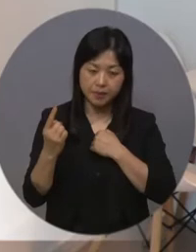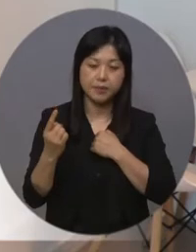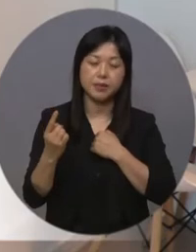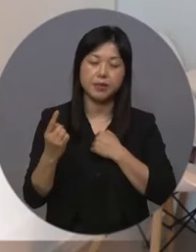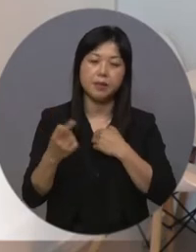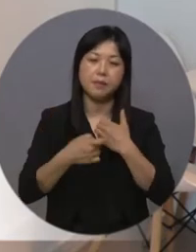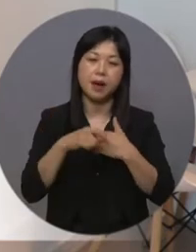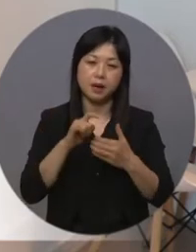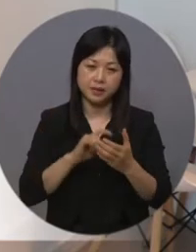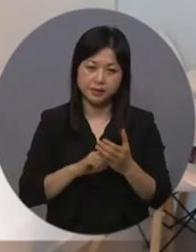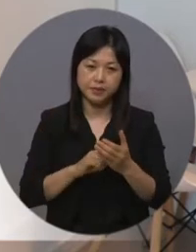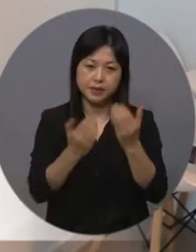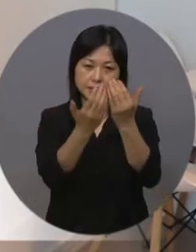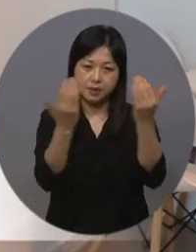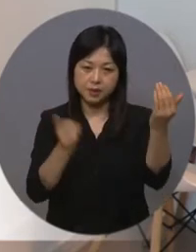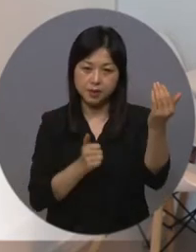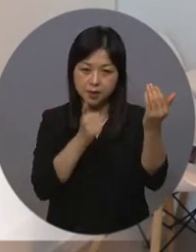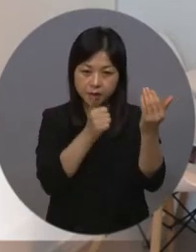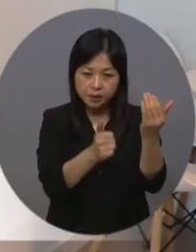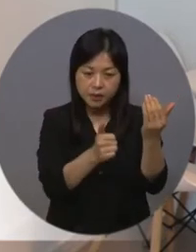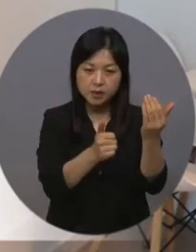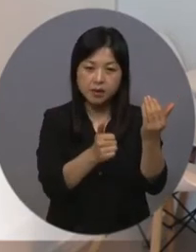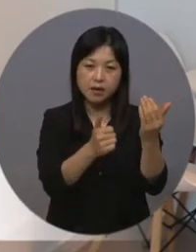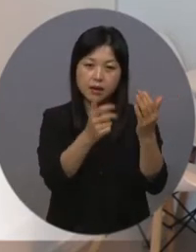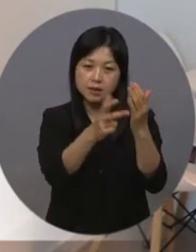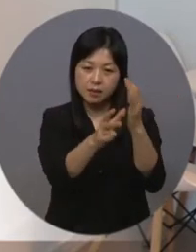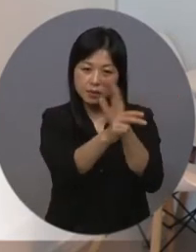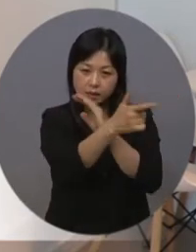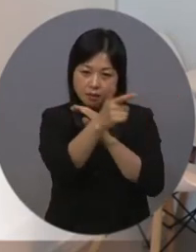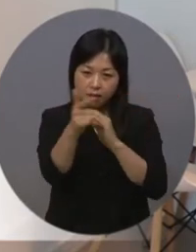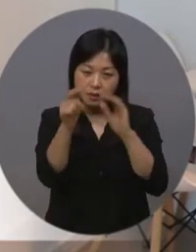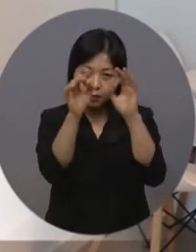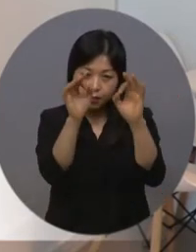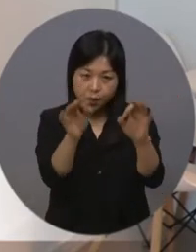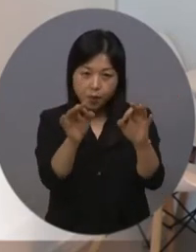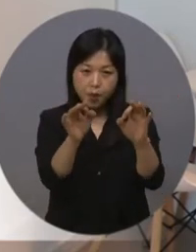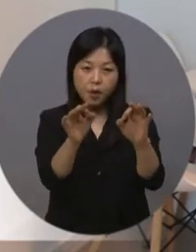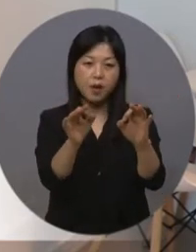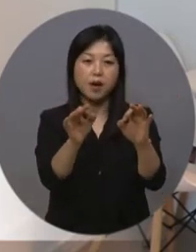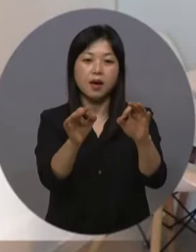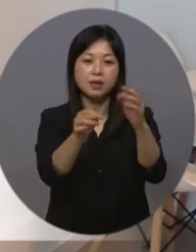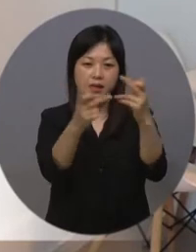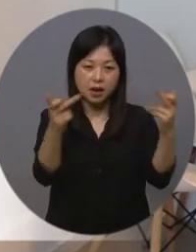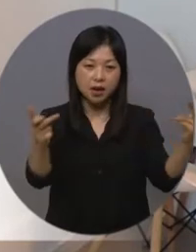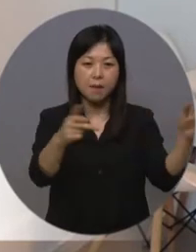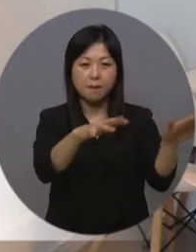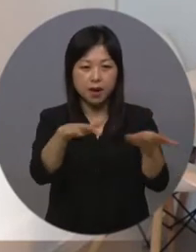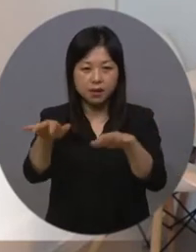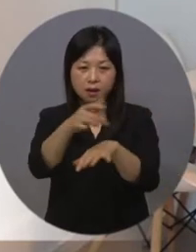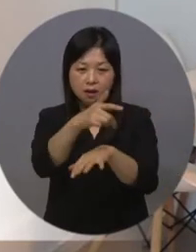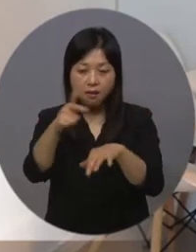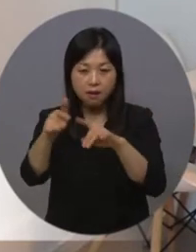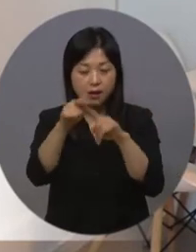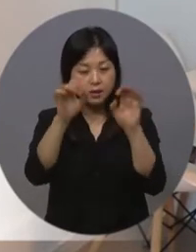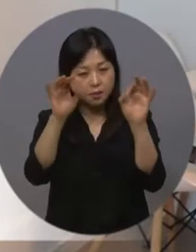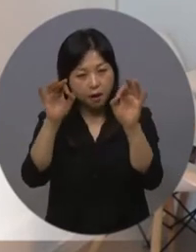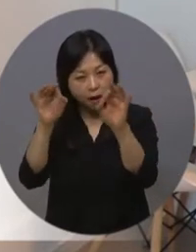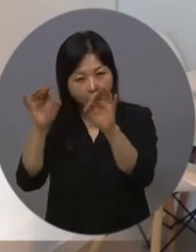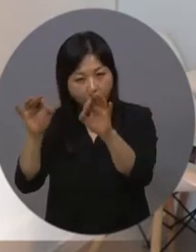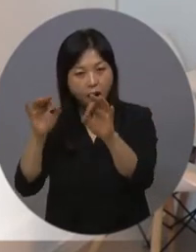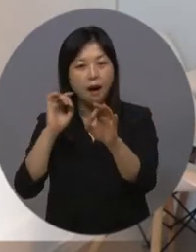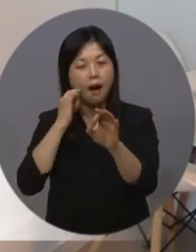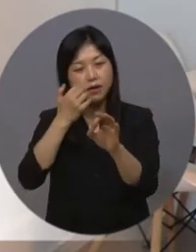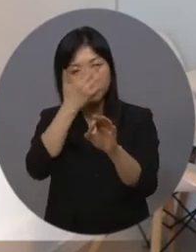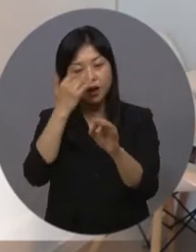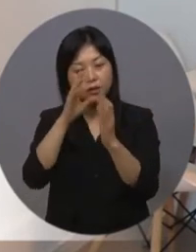이곳에 오셔서 작품을 감상하면서 자연이 우리에게 선물했던 그 아름다운 순간순간들을 기억하고 작품을